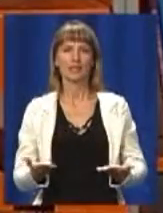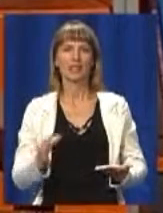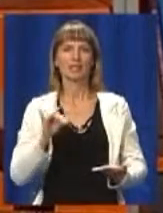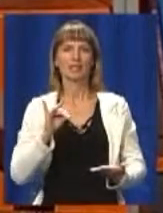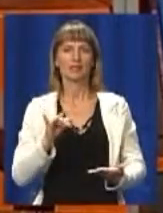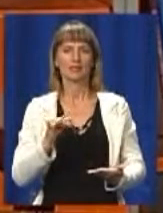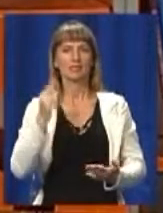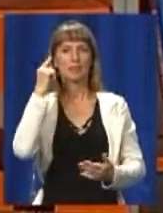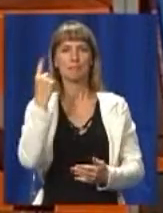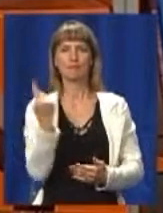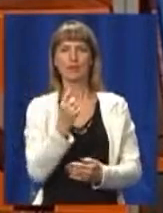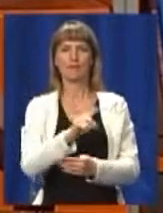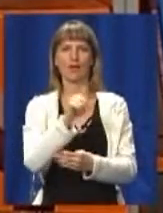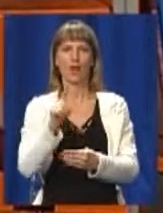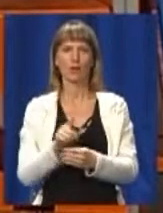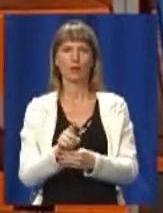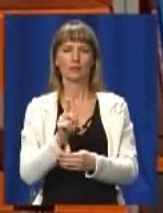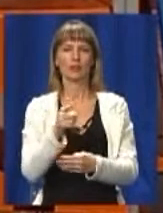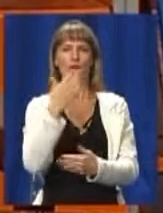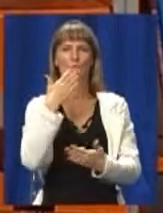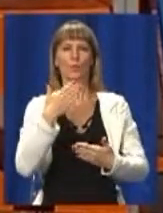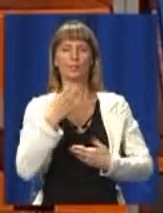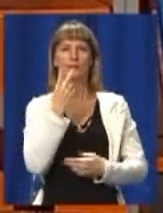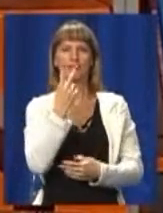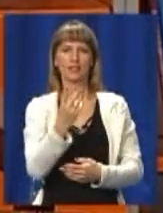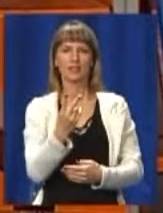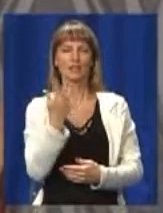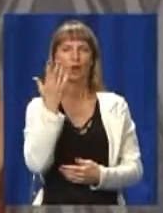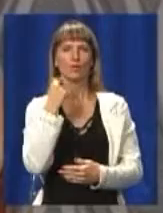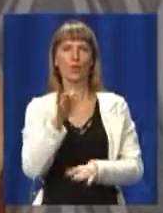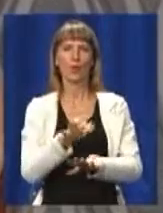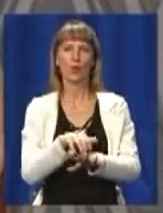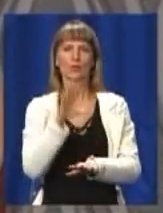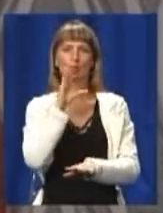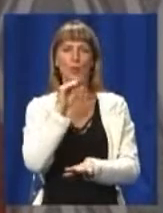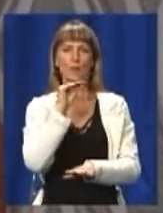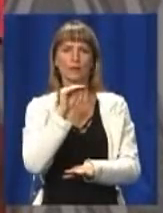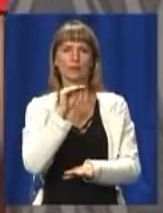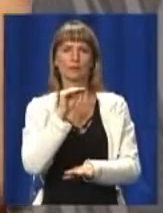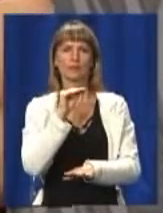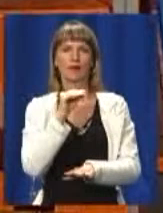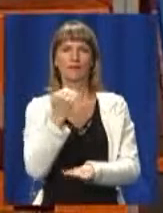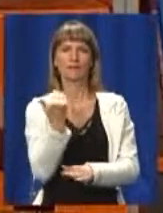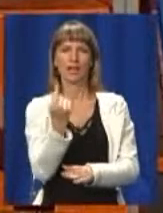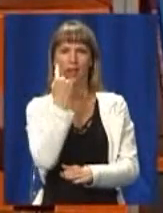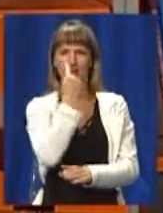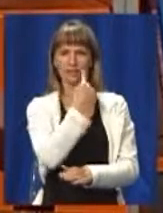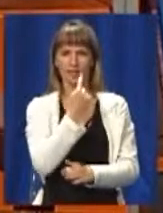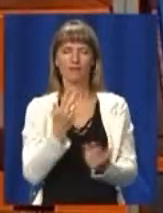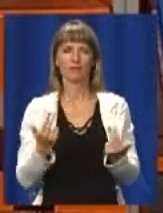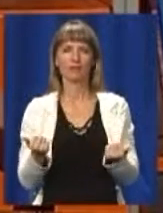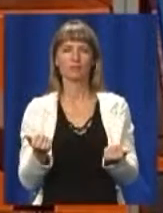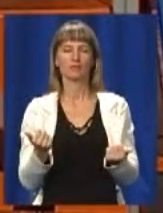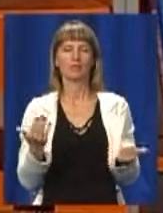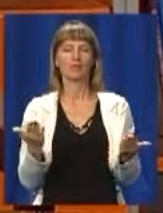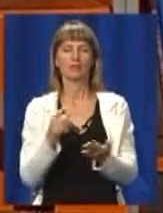і от знаєш, перше запитання до тебе, чи полюбляєш ти дивитися, от коли там котик, собачка в їхні очі?